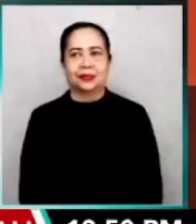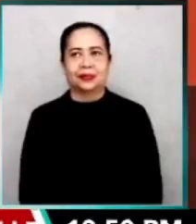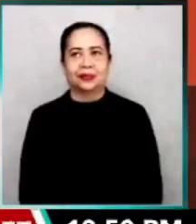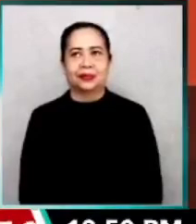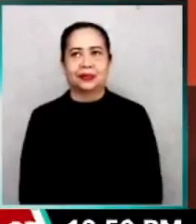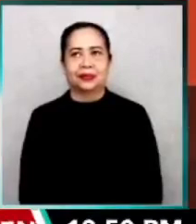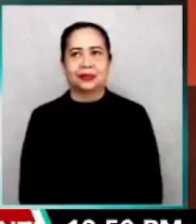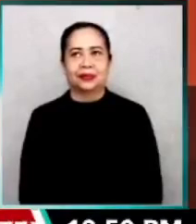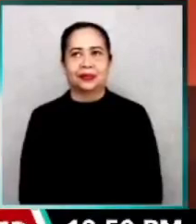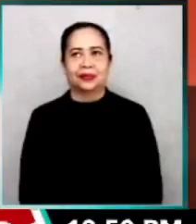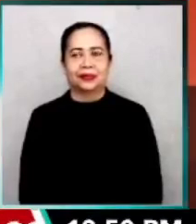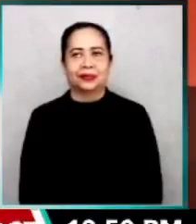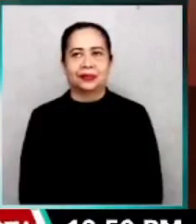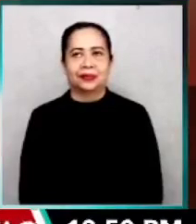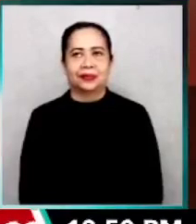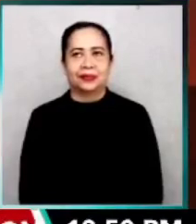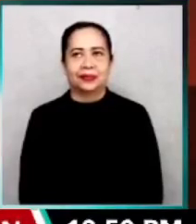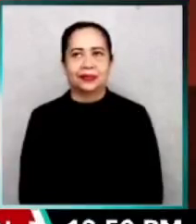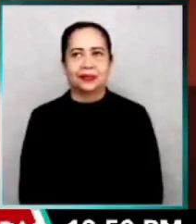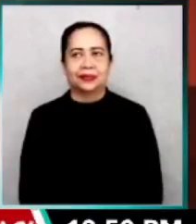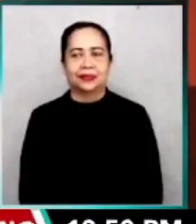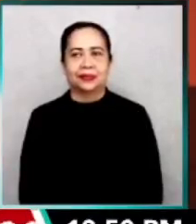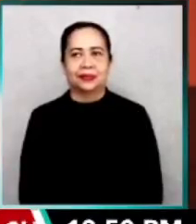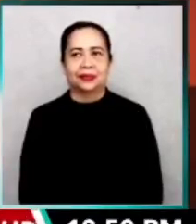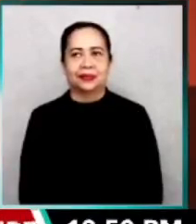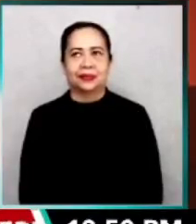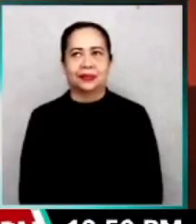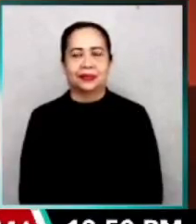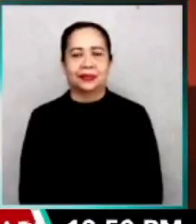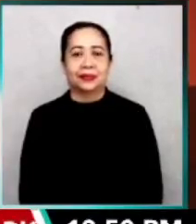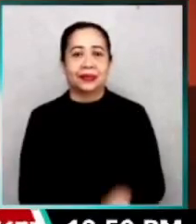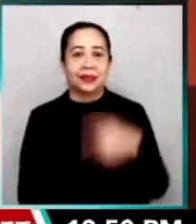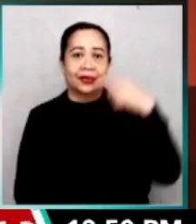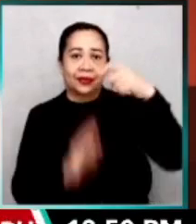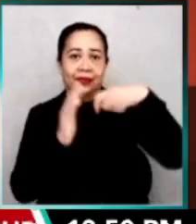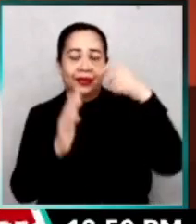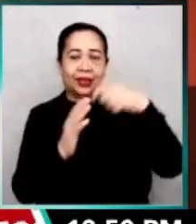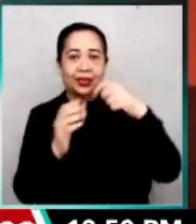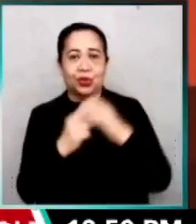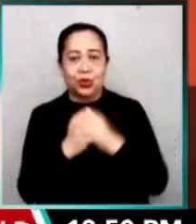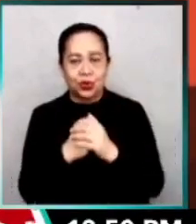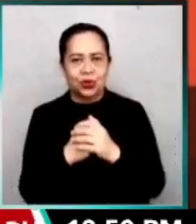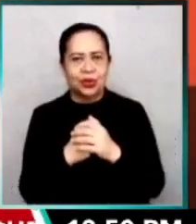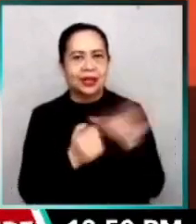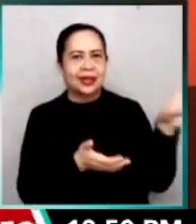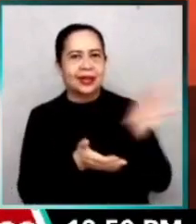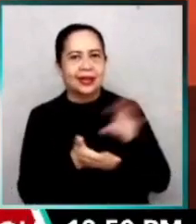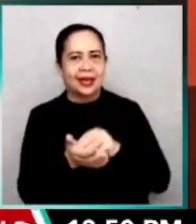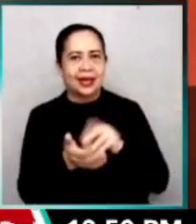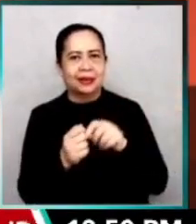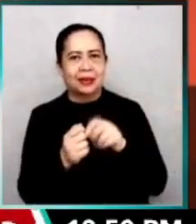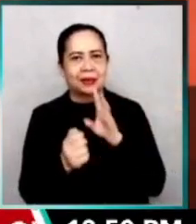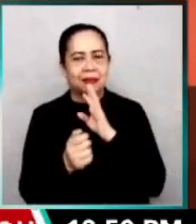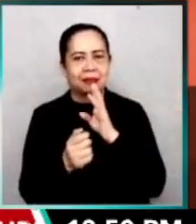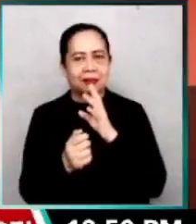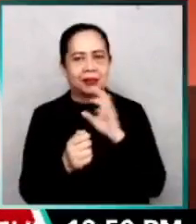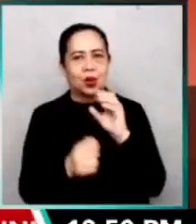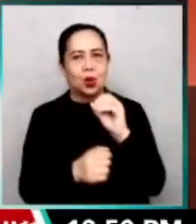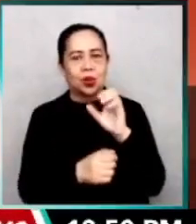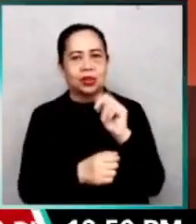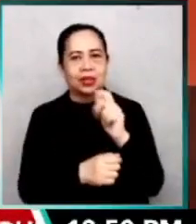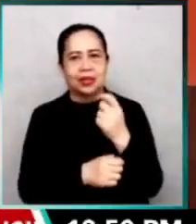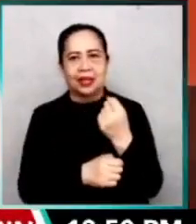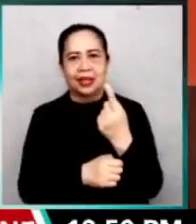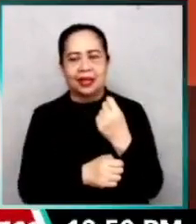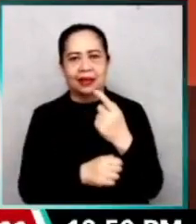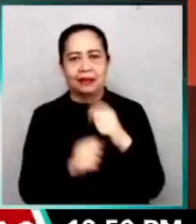All right, we'll get one more. You think we need one more? Sa video na may two versions, ginaya nila ang linya sa Ocean's 11 film na Do You